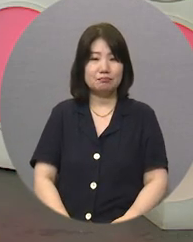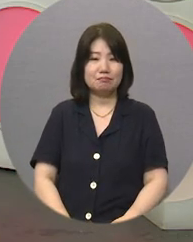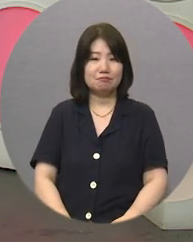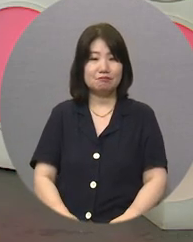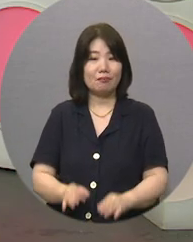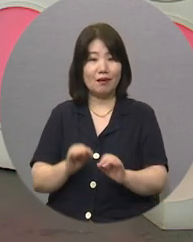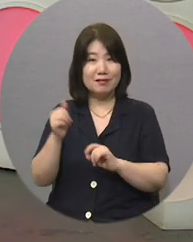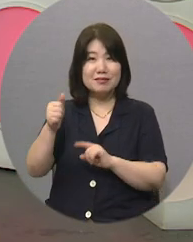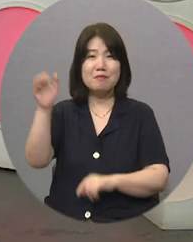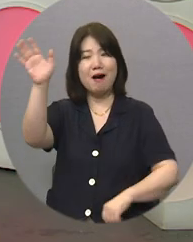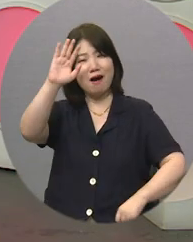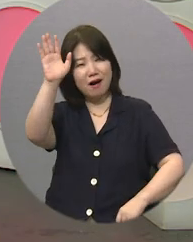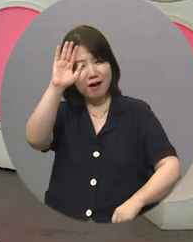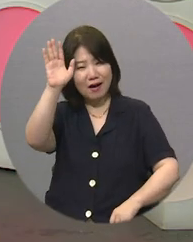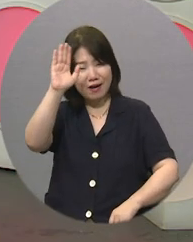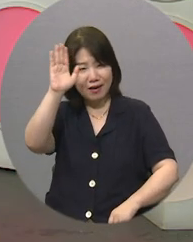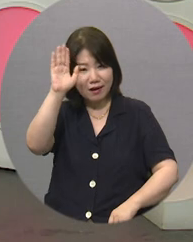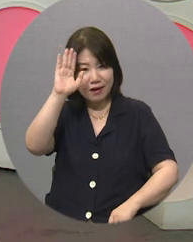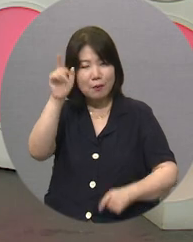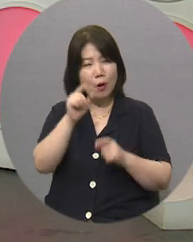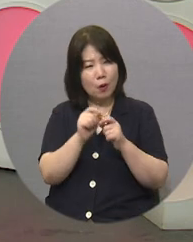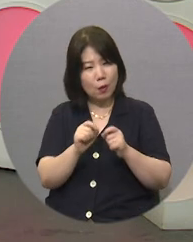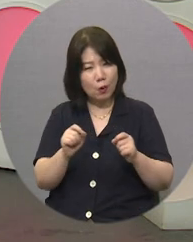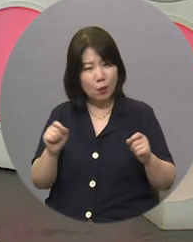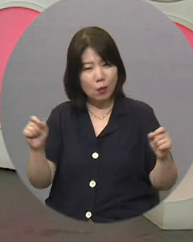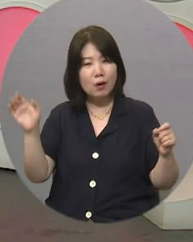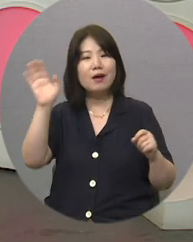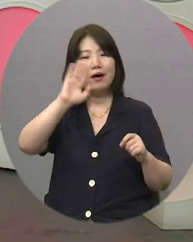사장님은 한참 손을 흔들며 인사를 해주었습니다.